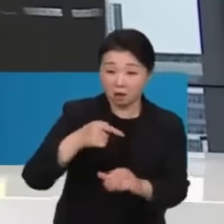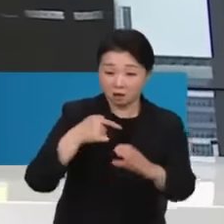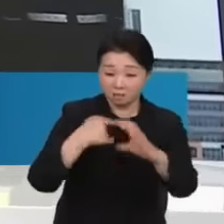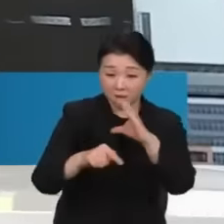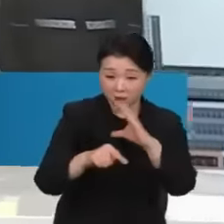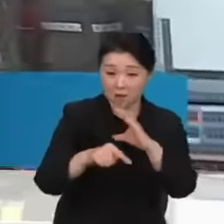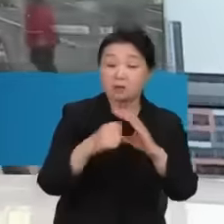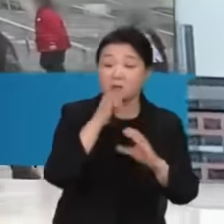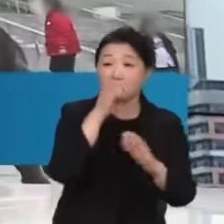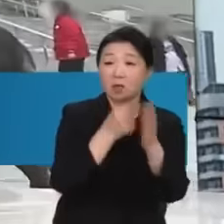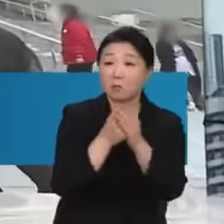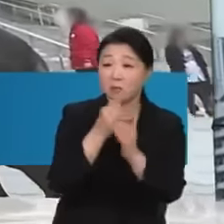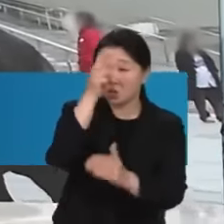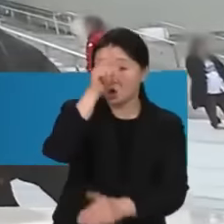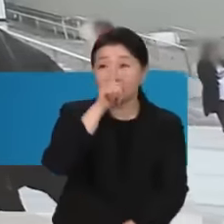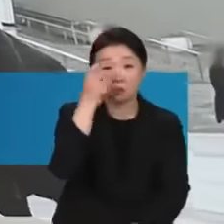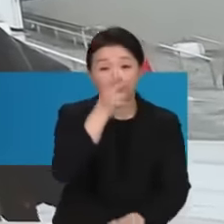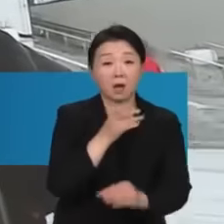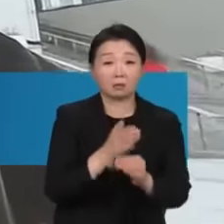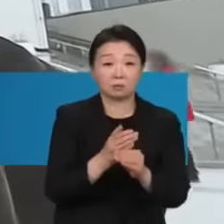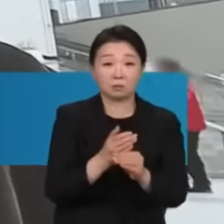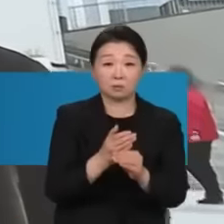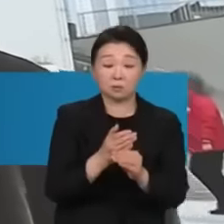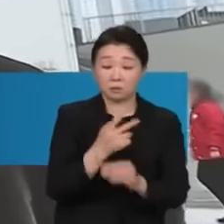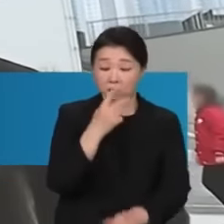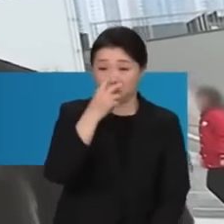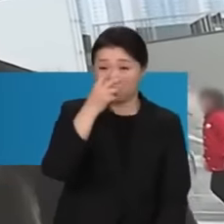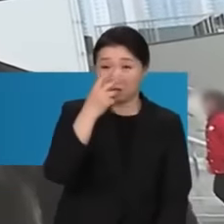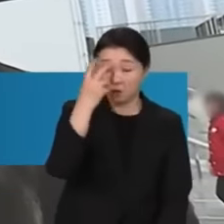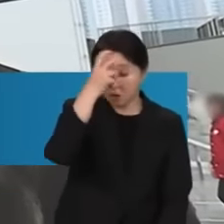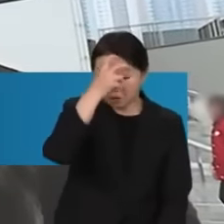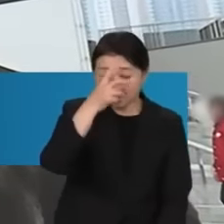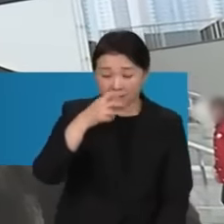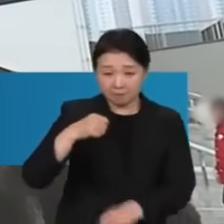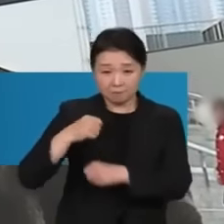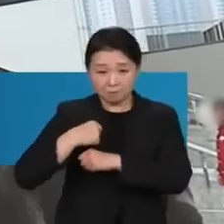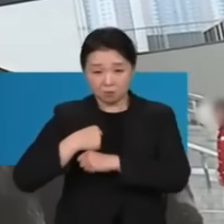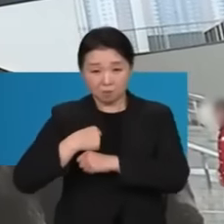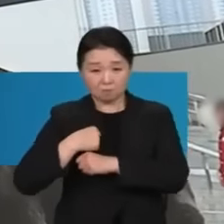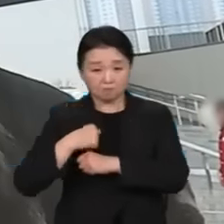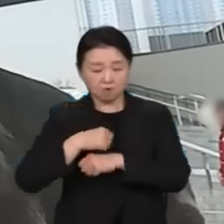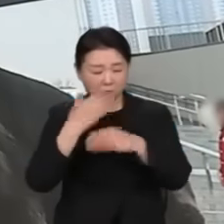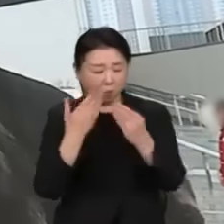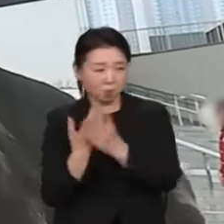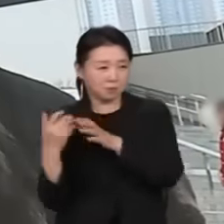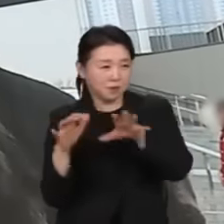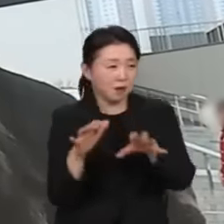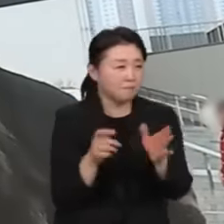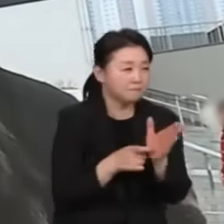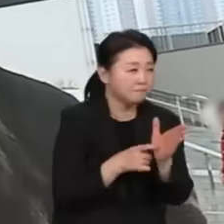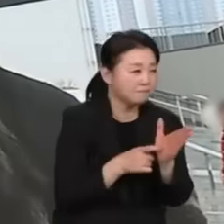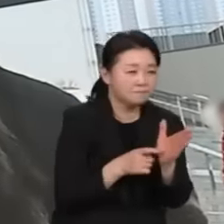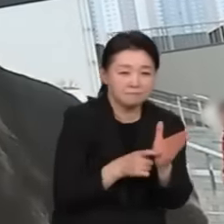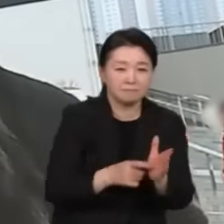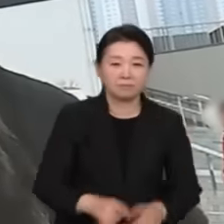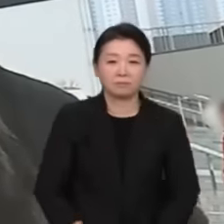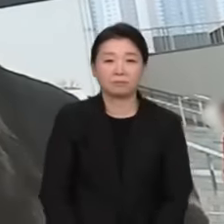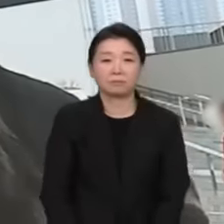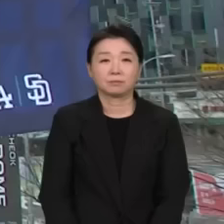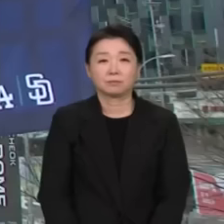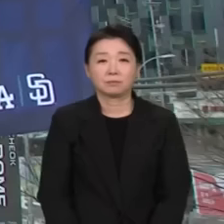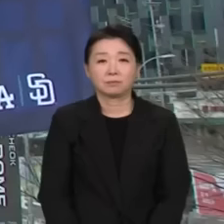경찰이 수사에 나섰습니다. 현장에 경찰 특공대와 기동대가 투입되는 등 종일 비상이었습니다. 한민정 기자입니다.